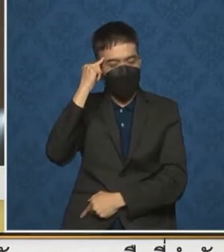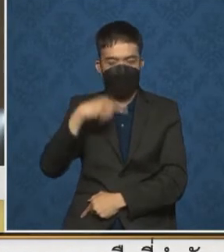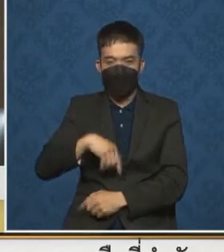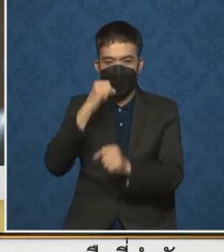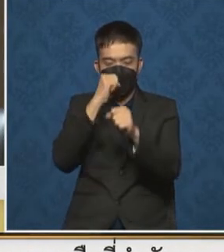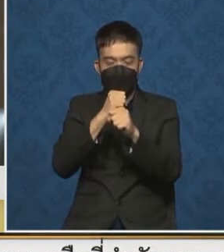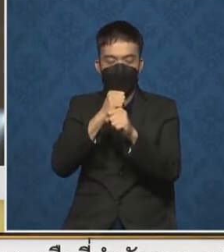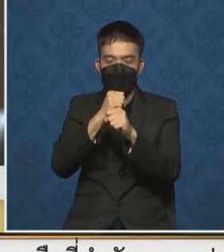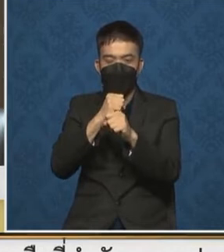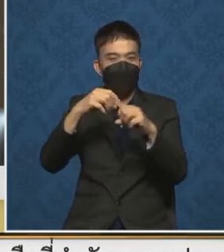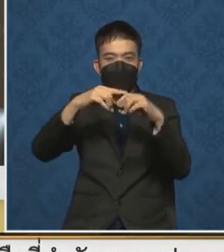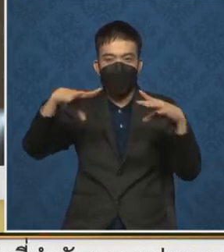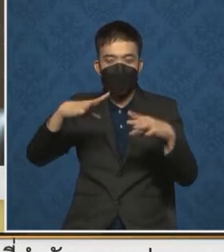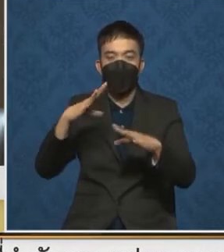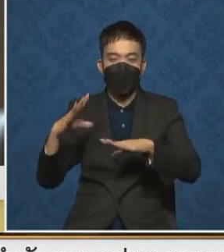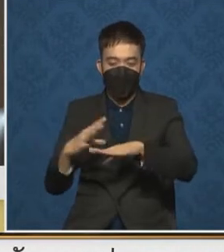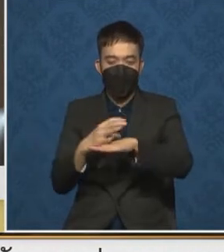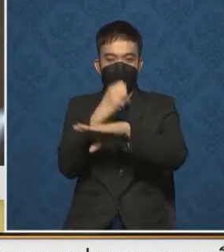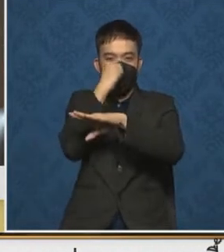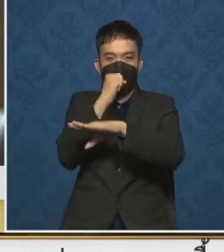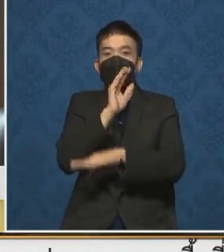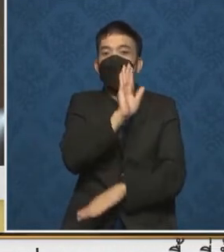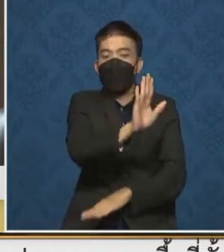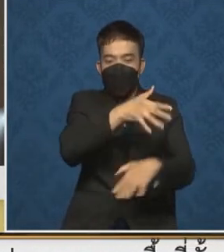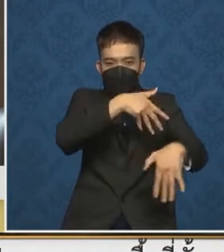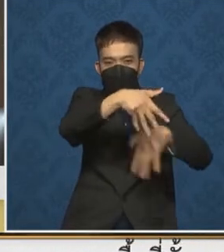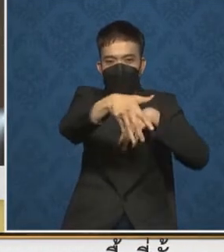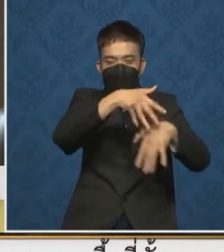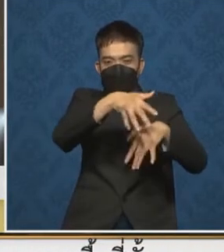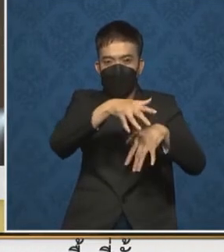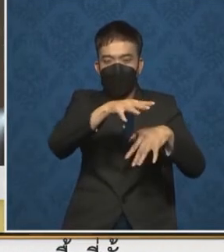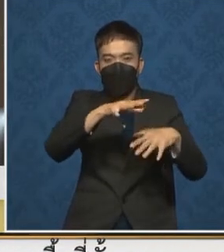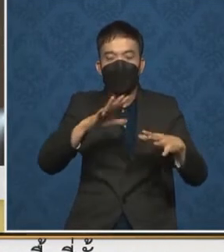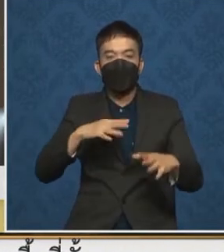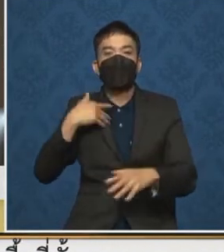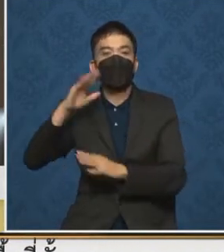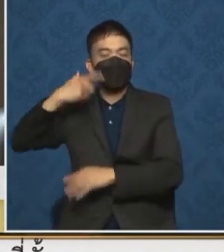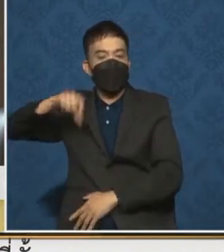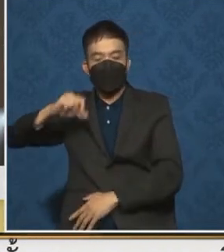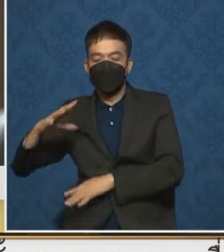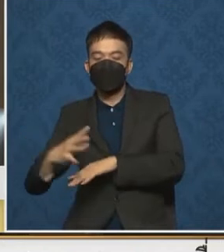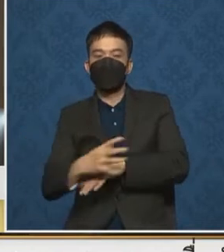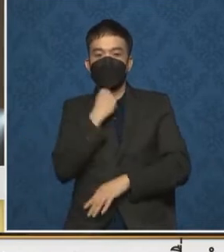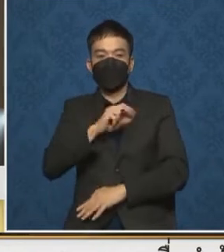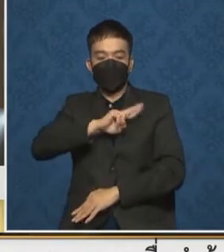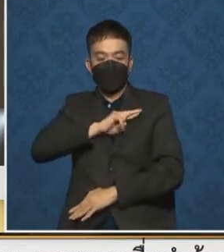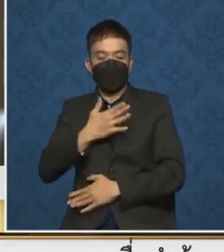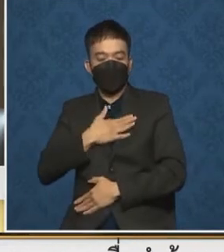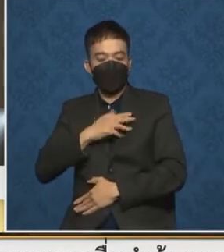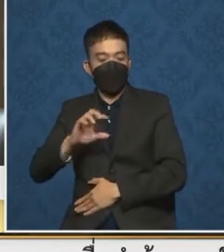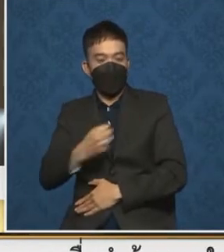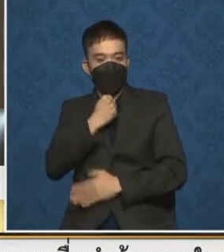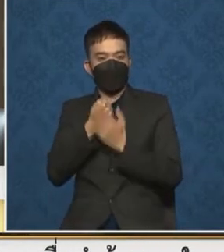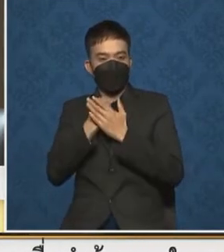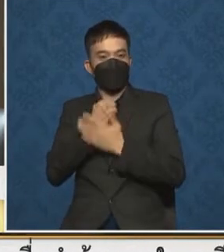ทำให้อำนาจที่เป็นของประชาชนไปอยู่ในองมือของท่านอันนี้คือข้อหนึ่ง